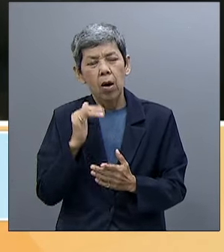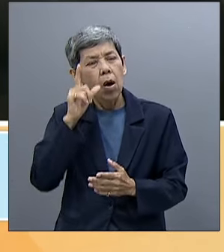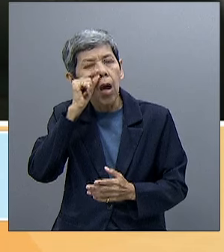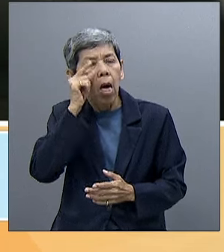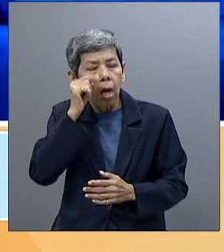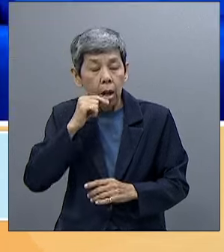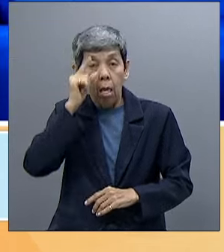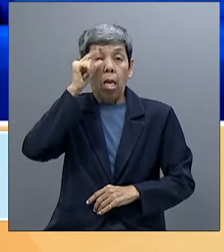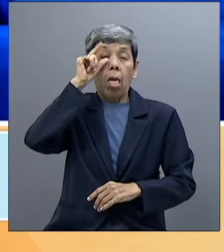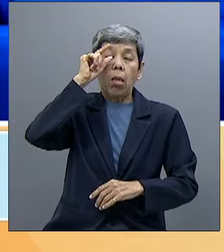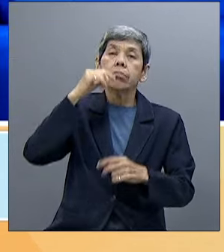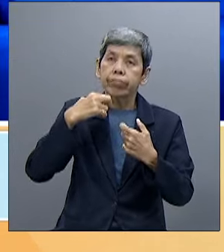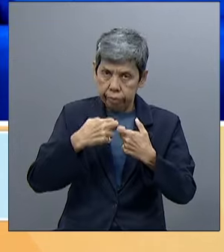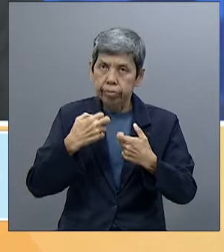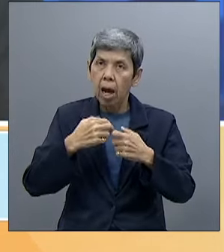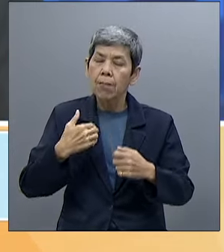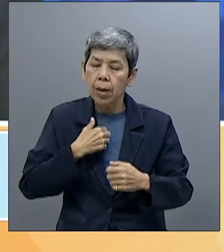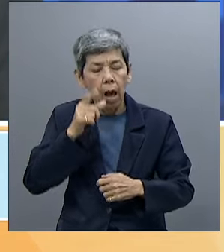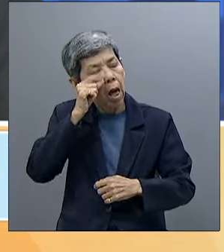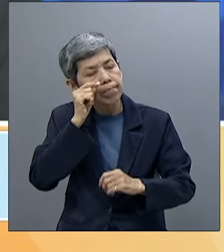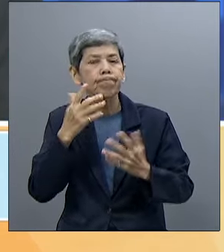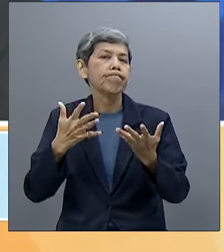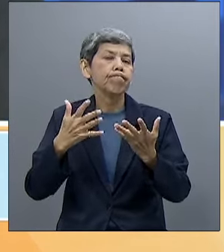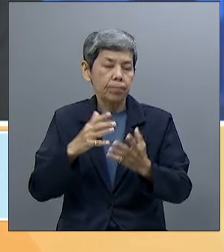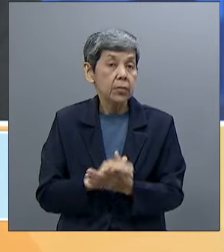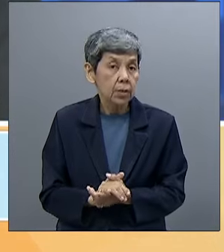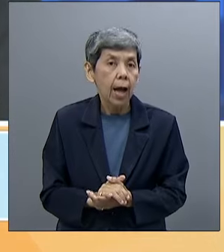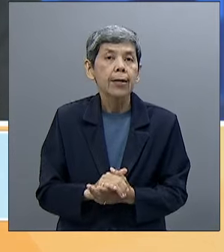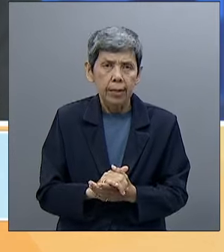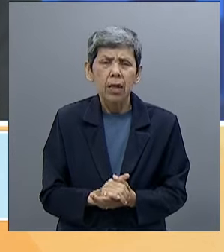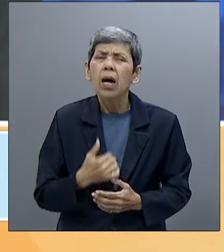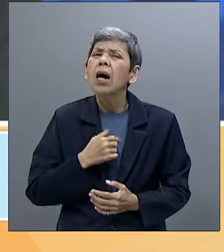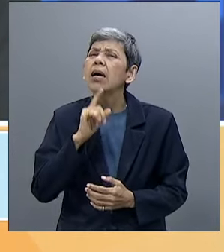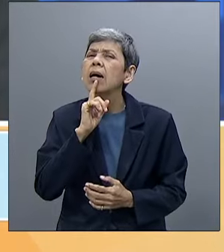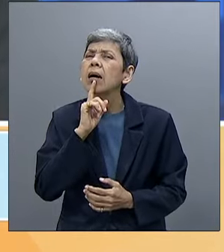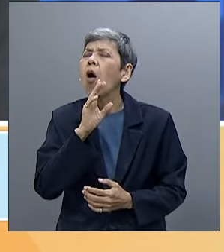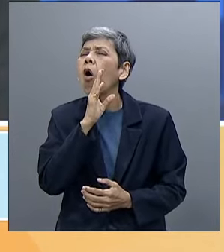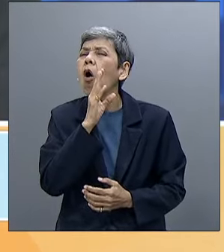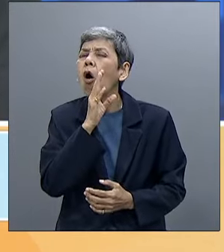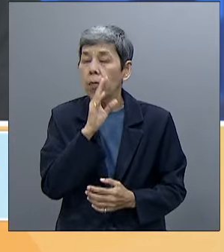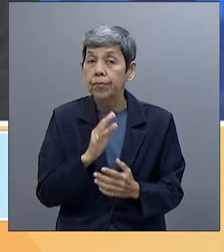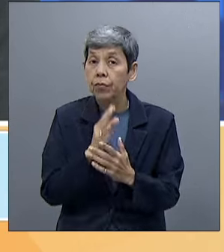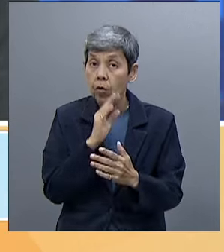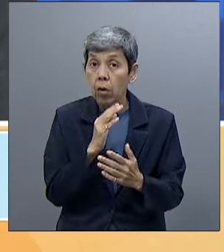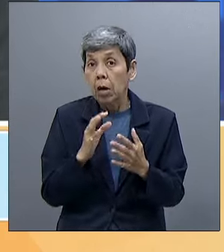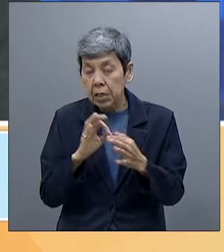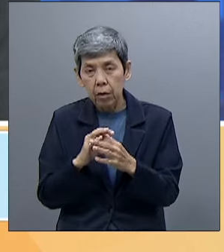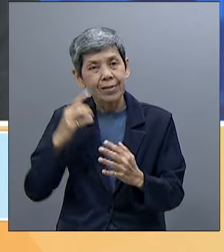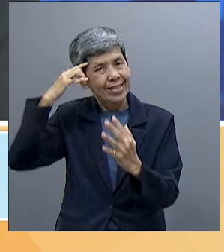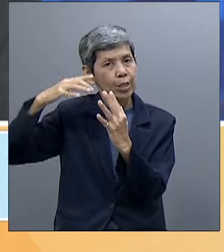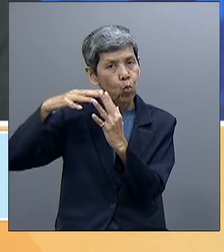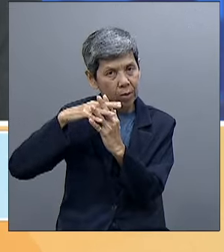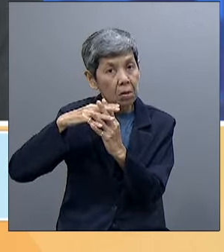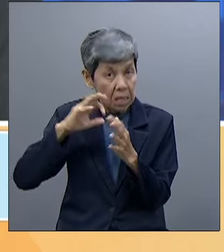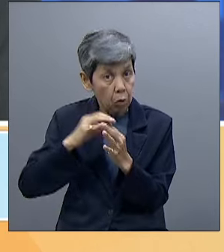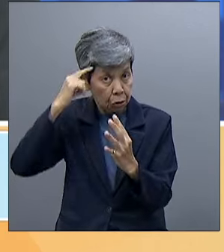กายเราตื่นตัวกล้ามเนื้อเราทำงานมันก็เลยทำให้นอนหลับไม่ดีอย่างงี้ใช่มั้ยครับคุณหมอครับทีนี้ถ้าเกิดเราพูดกันถึงเรื่องในแง่จิตเวทมัน